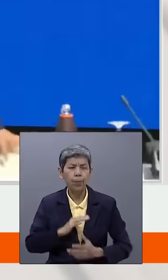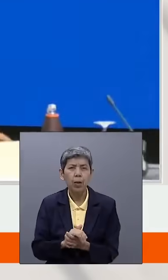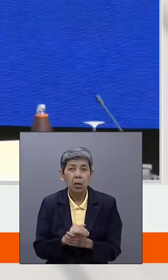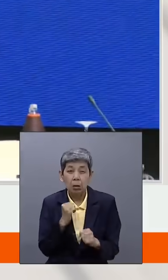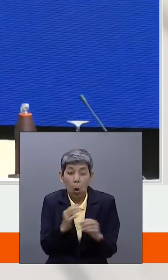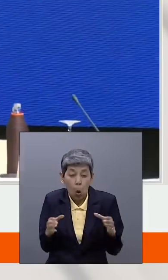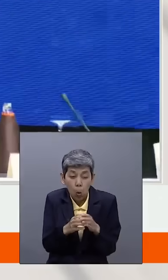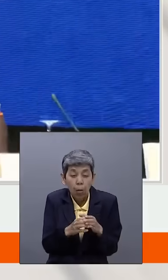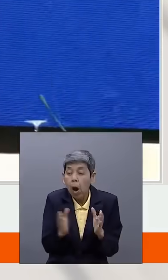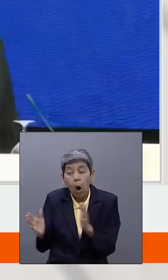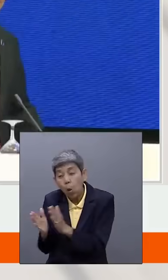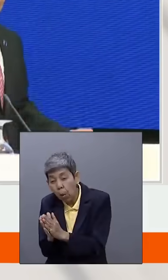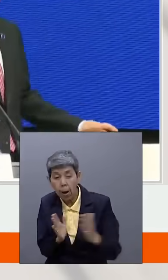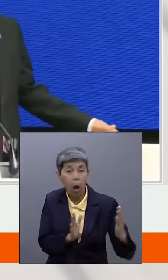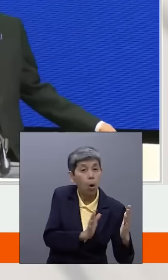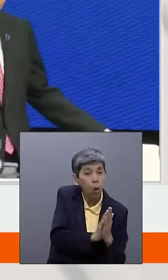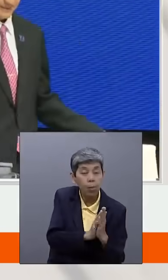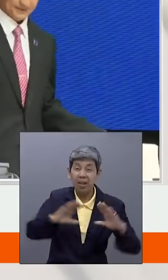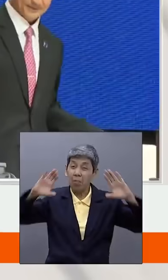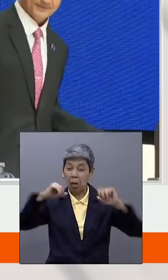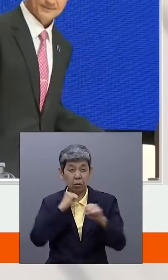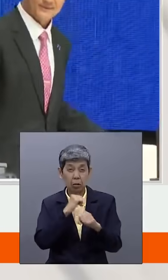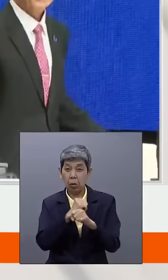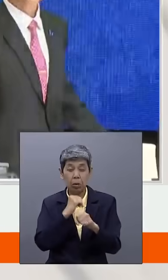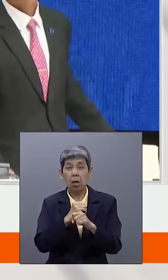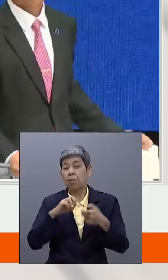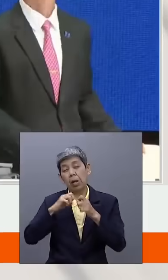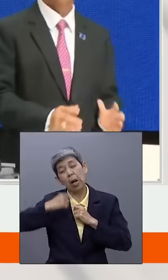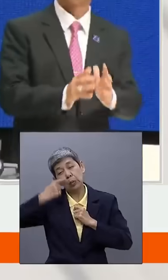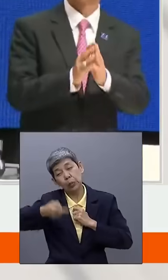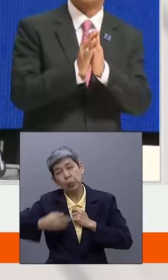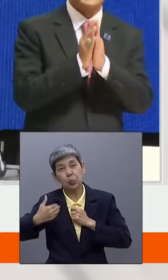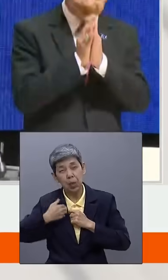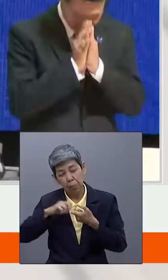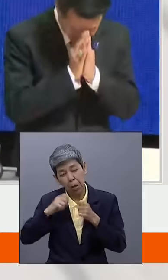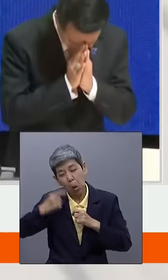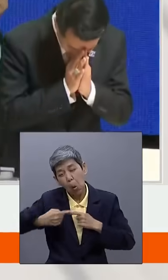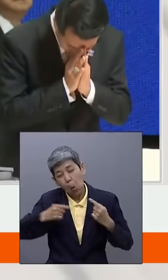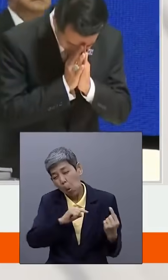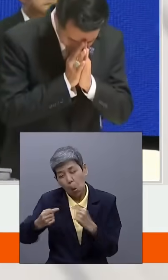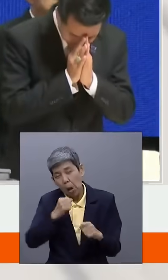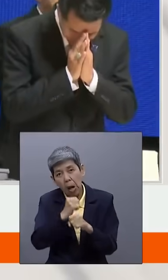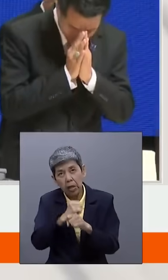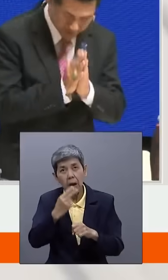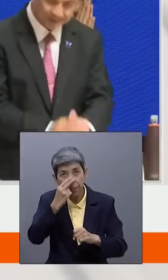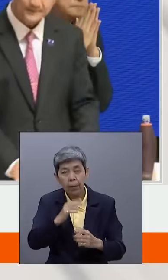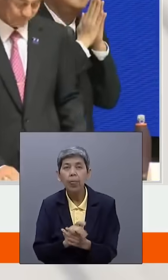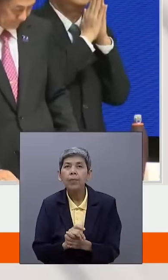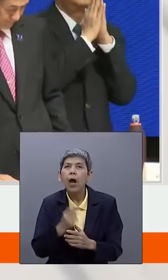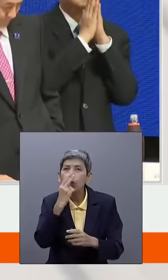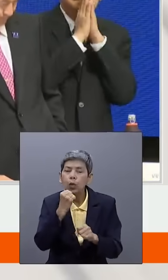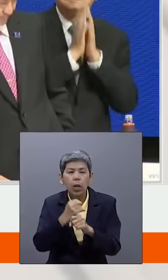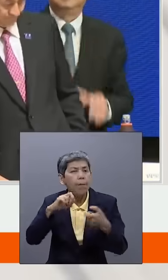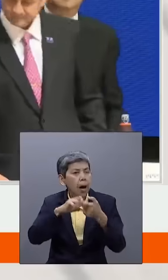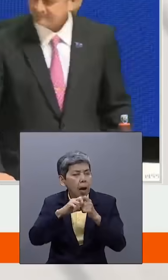วมเป็นขั้วไหนก็ตามเป็นรัฐบาลที่ยังไม่สามารถปลดล็อกปัญหาเก่าที่สะสมมาได้แล้วเพิ่มเผยจะเป็นเติมปัญหา